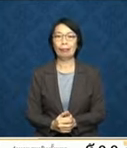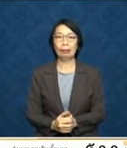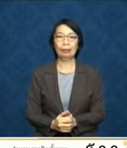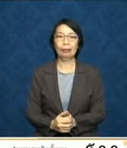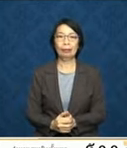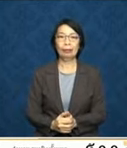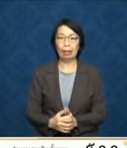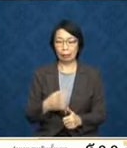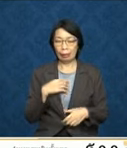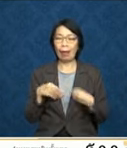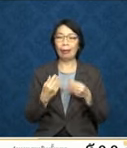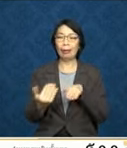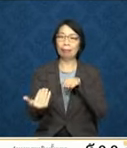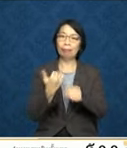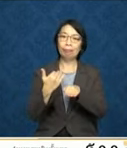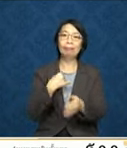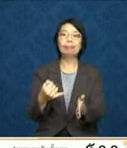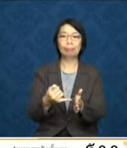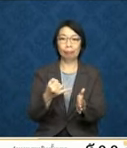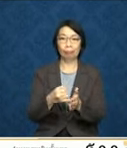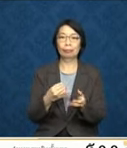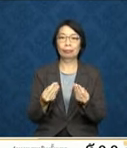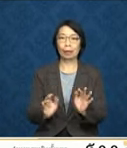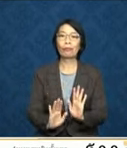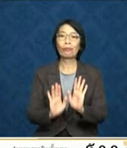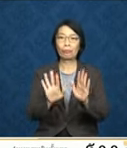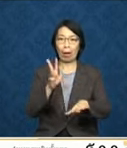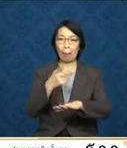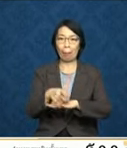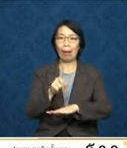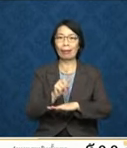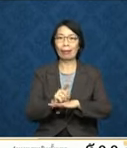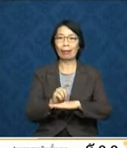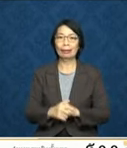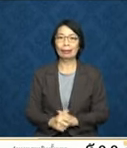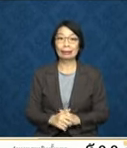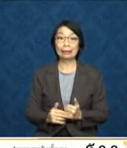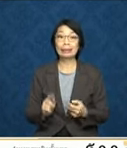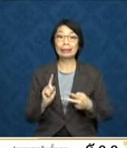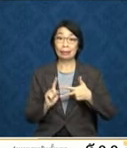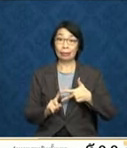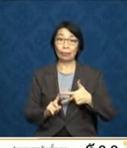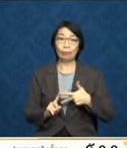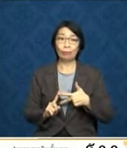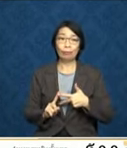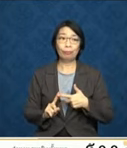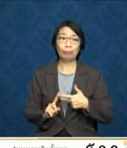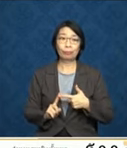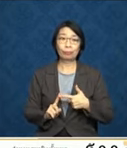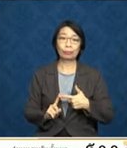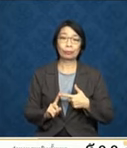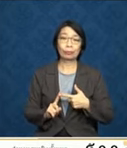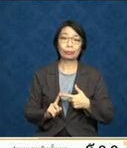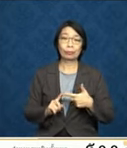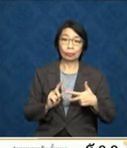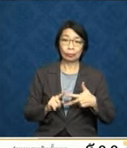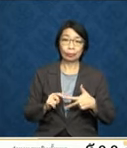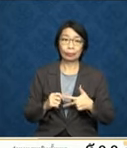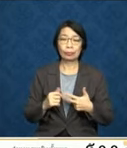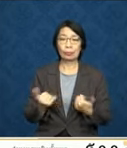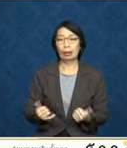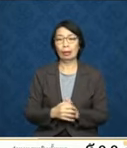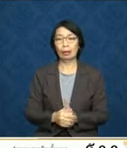างในการเดินสัญจรไปมานะครับอันนี้ก็ขอฝากท่านประธานเรื่องที่สองก็คือเรื่องถนนสายหน